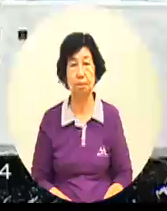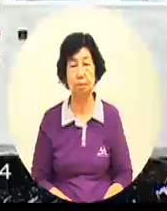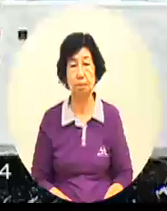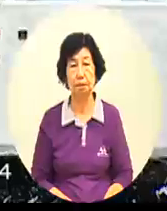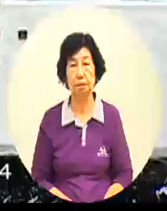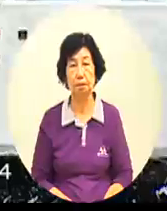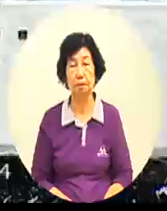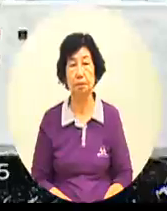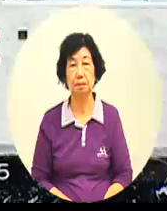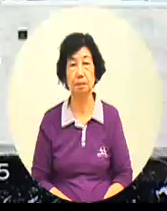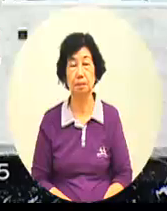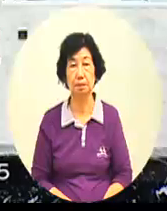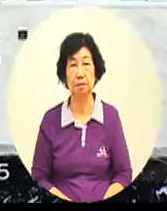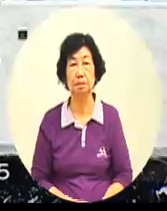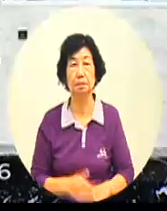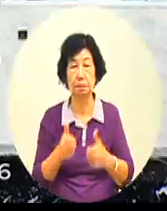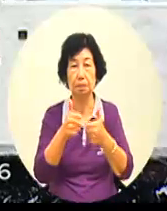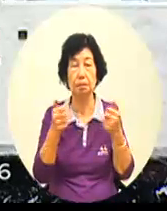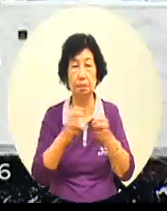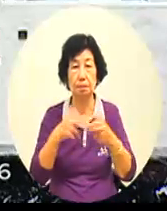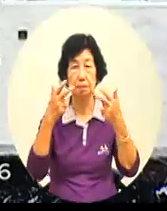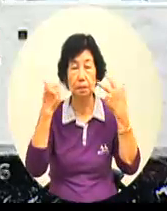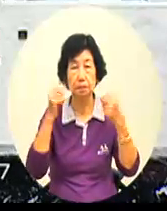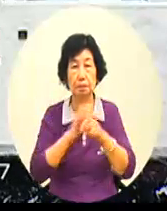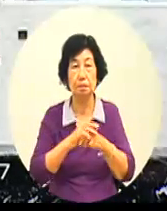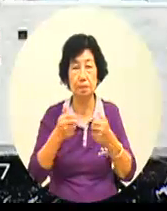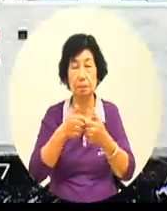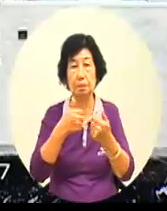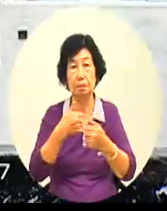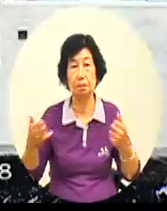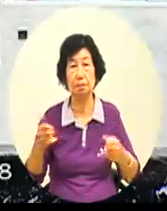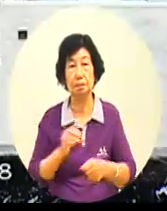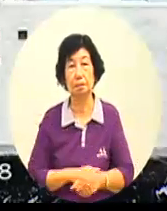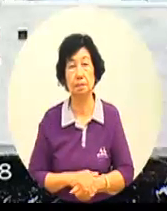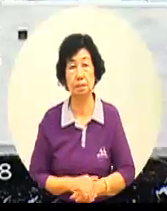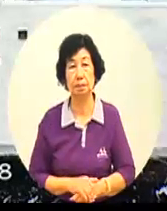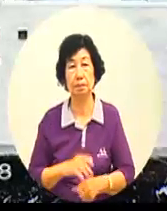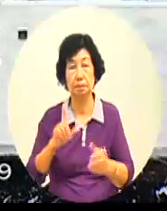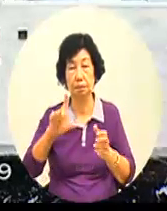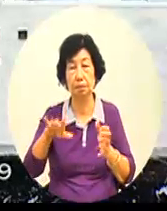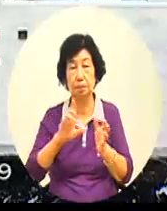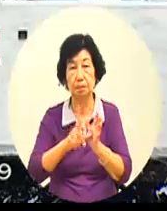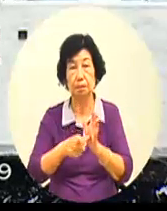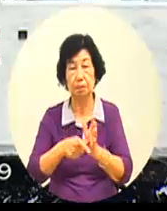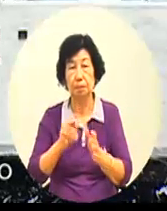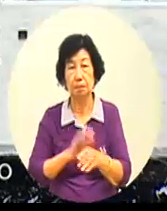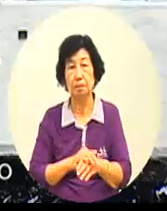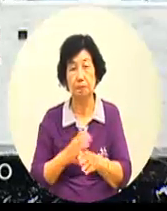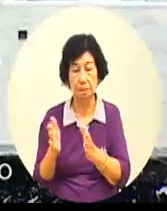好，谢谢伊斯坦大贝亚夫议员的执行。我们先做时间处理。